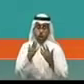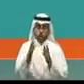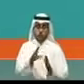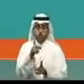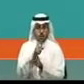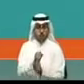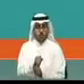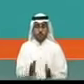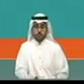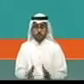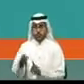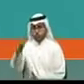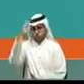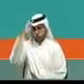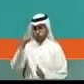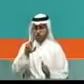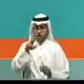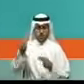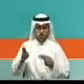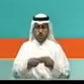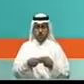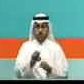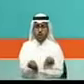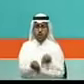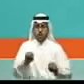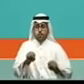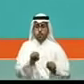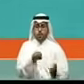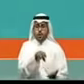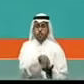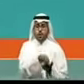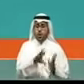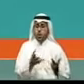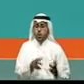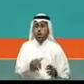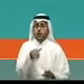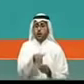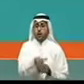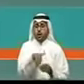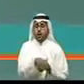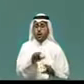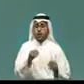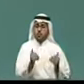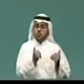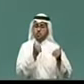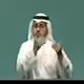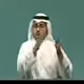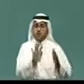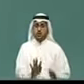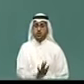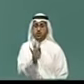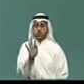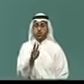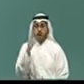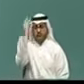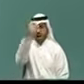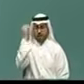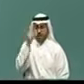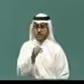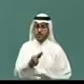المملكة تدين وتستنكر بشدة التفجير الذي استهدف تجمعا انتخابيا في إقليم تخار شمال شرقي